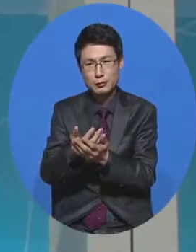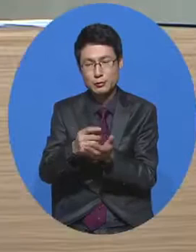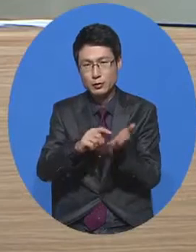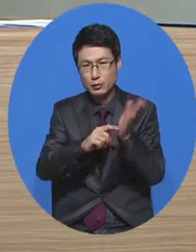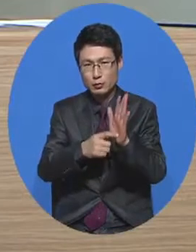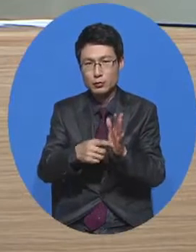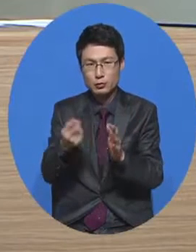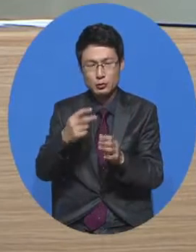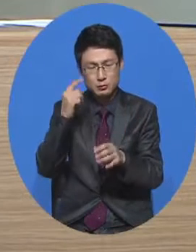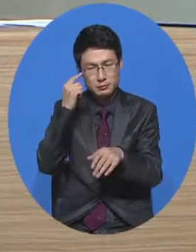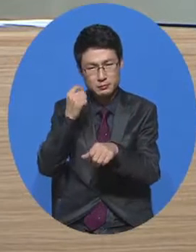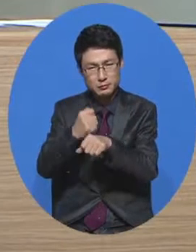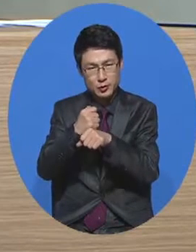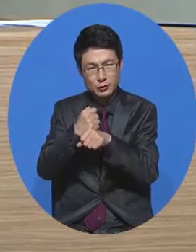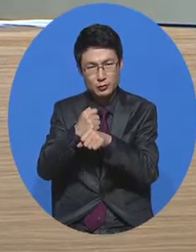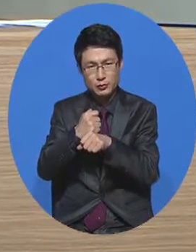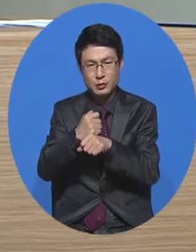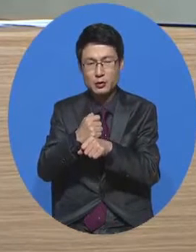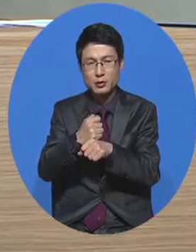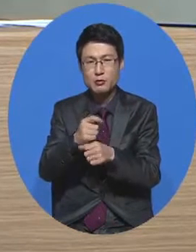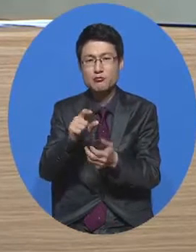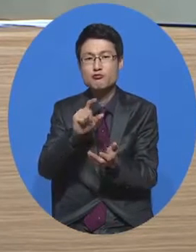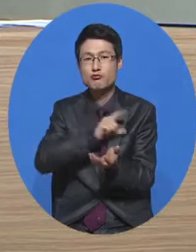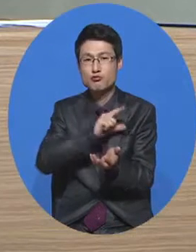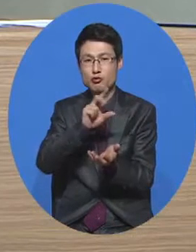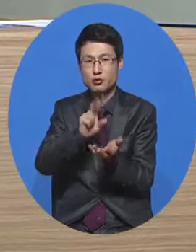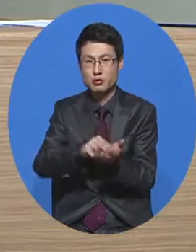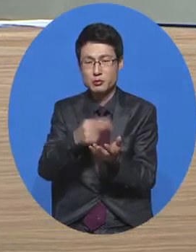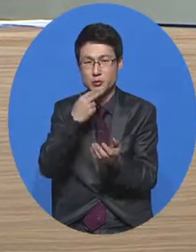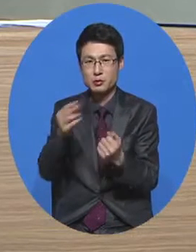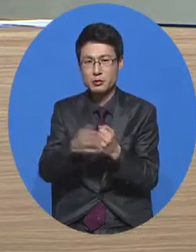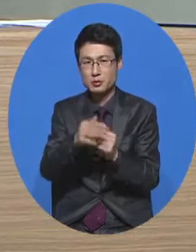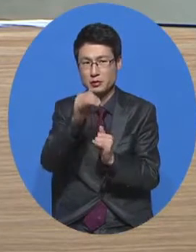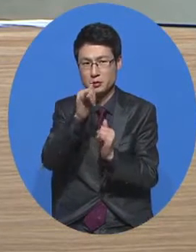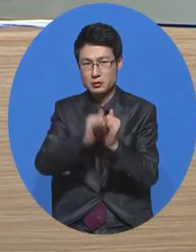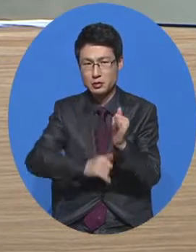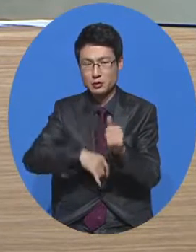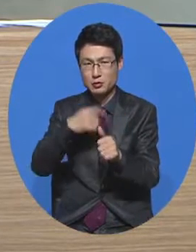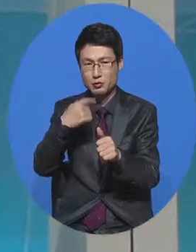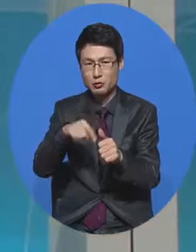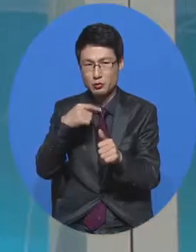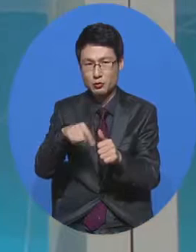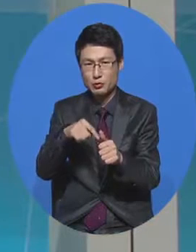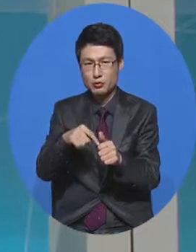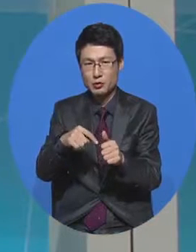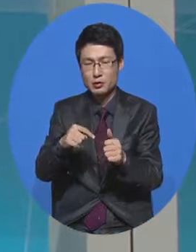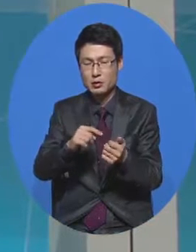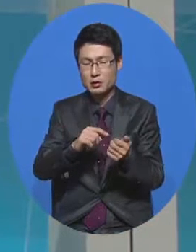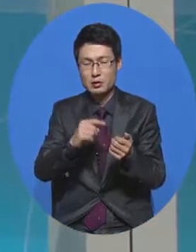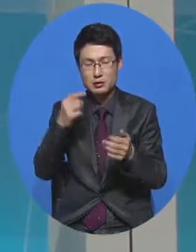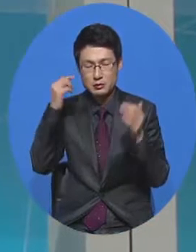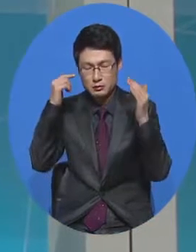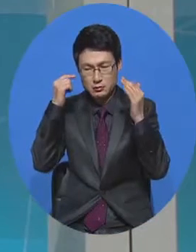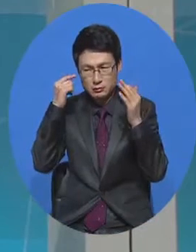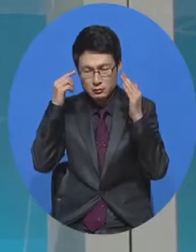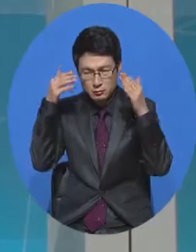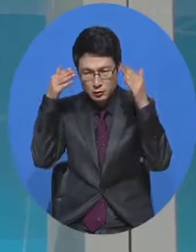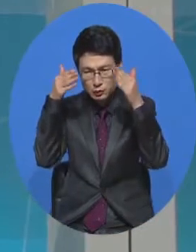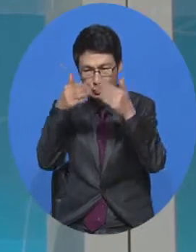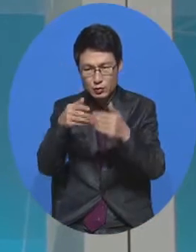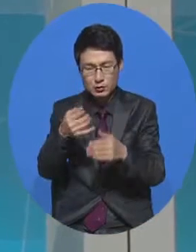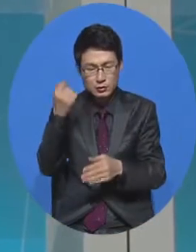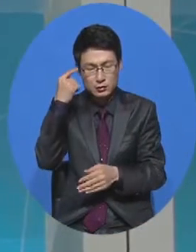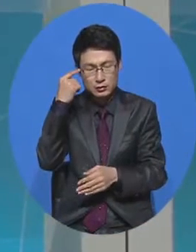다던가 탕국 아제 들이 허 없기 때문에 역사교육이 재앙 하는 그 창의적 이고 꼭